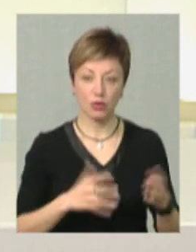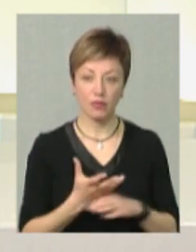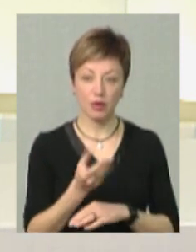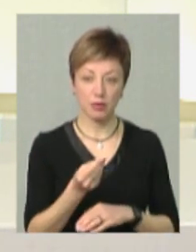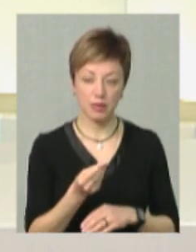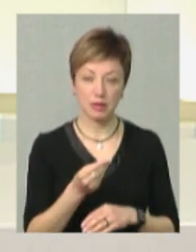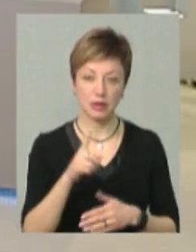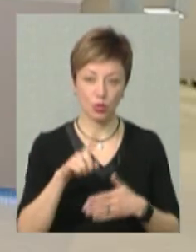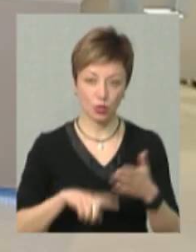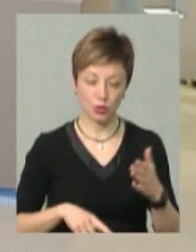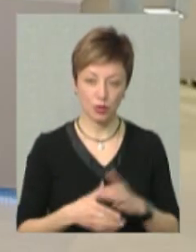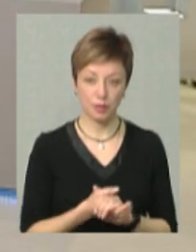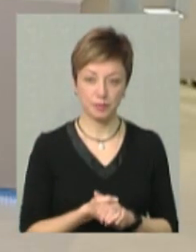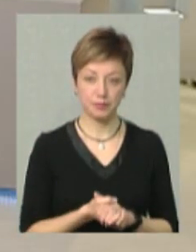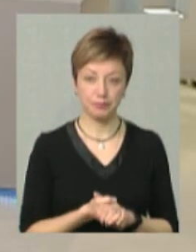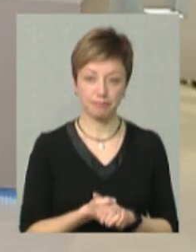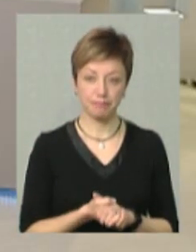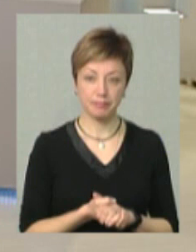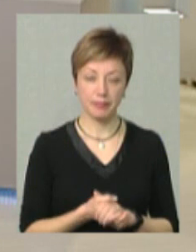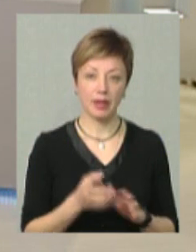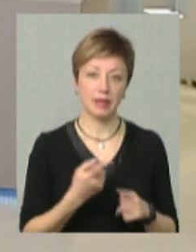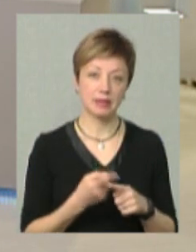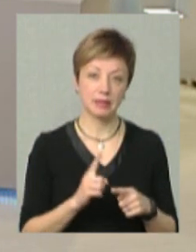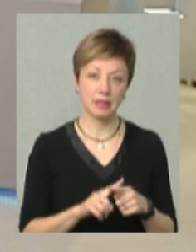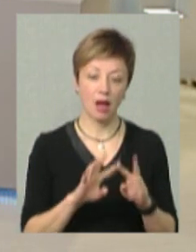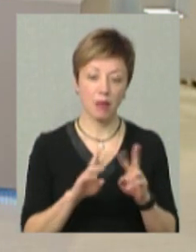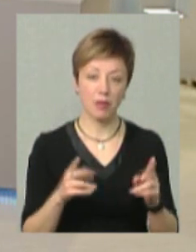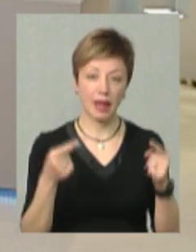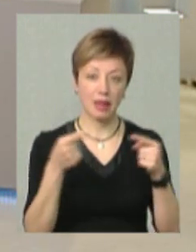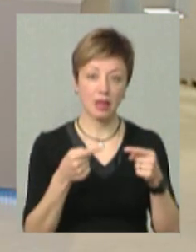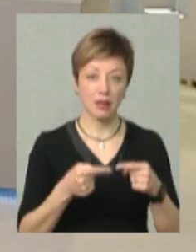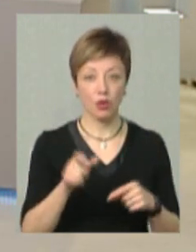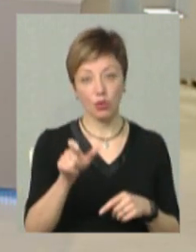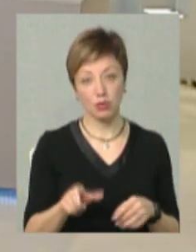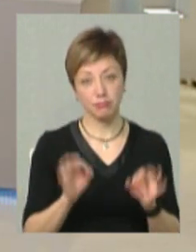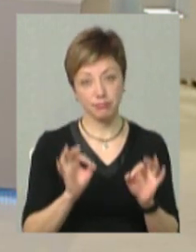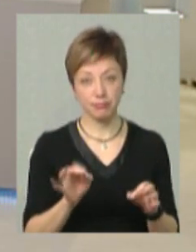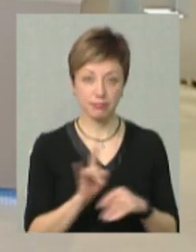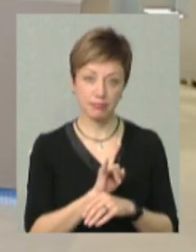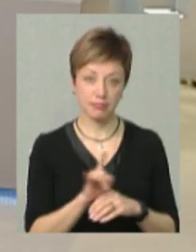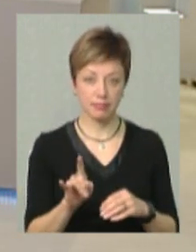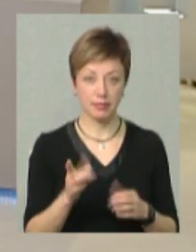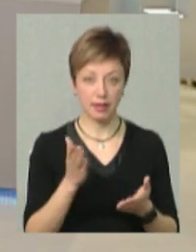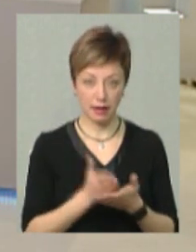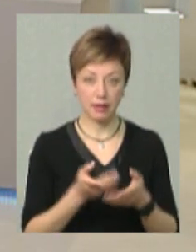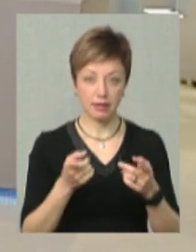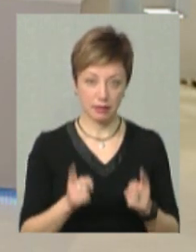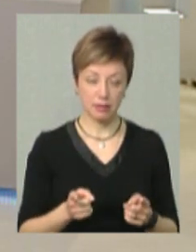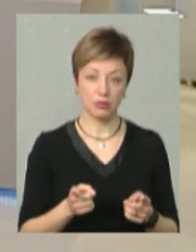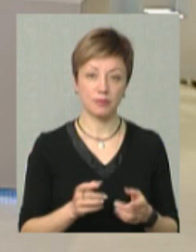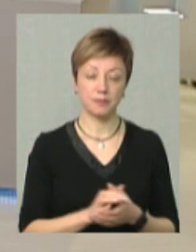виплати пенсії за довіреністю. Це свого роду ідентифікація особи, що вона є